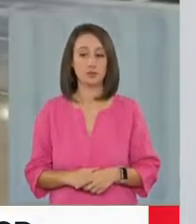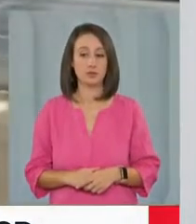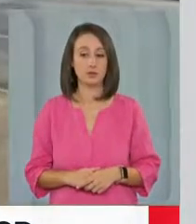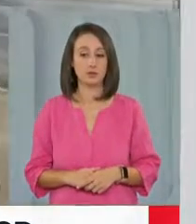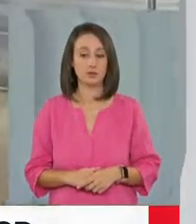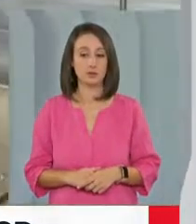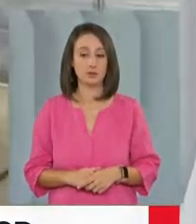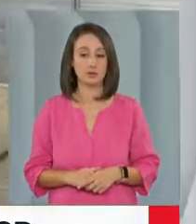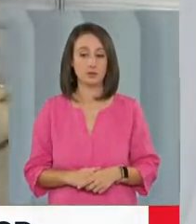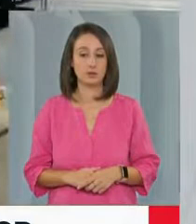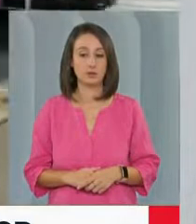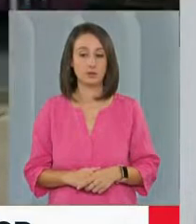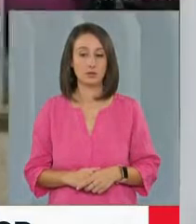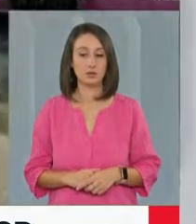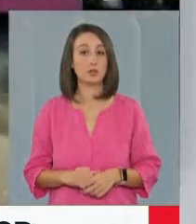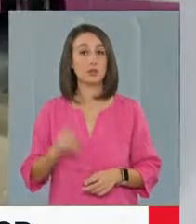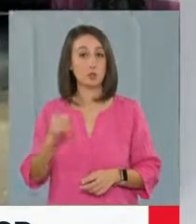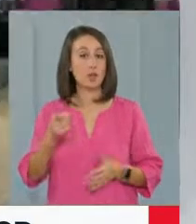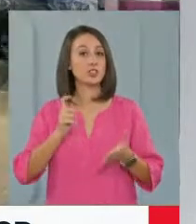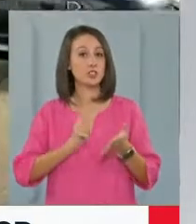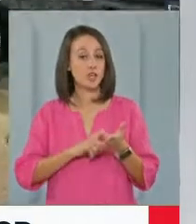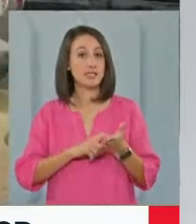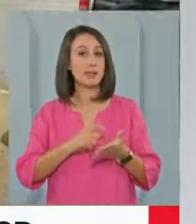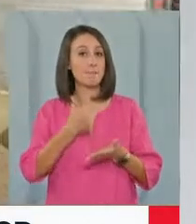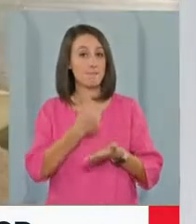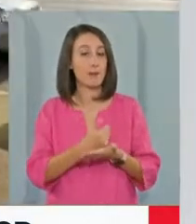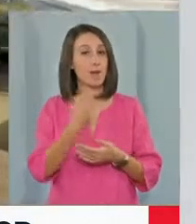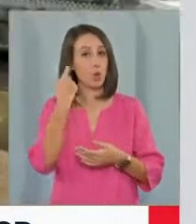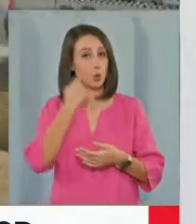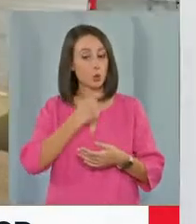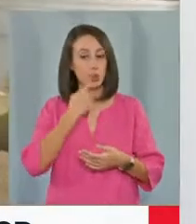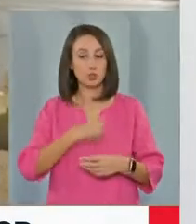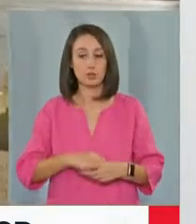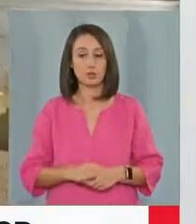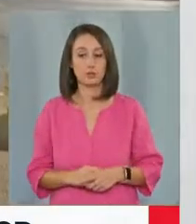Deci, practic, dumneavoastră cereți primăriei Cluj-Napoca să